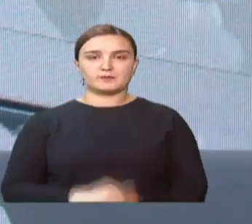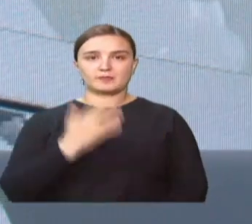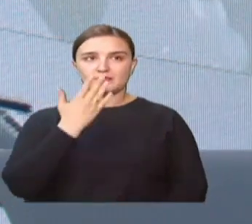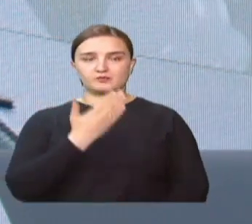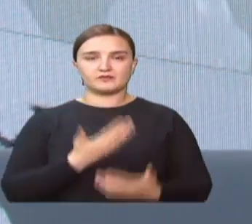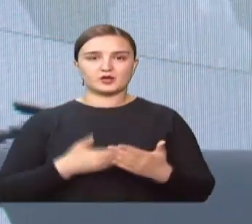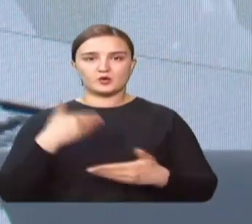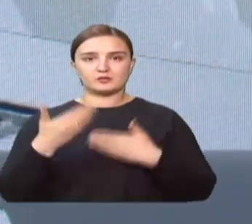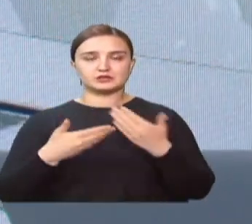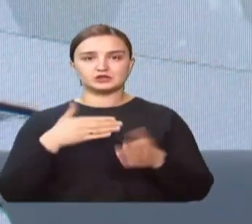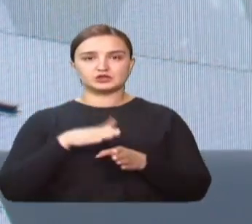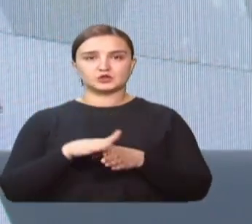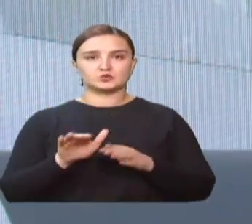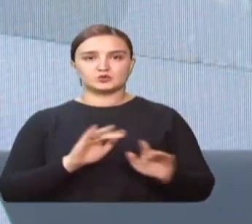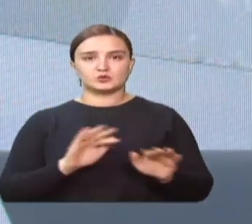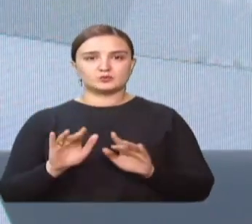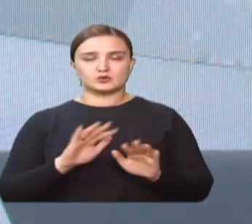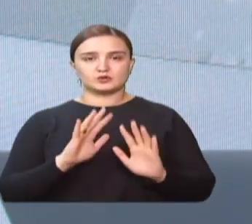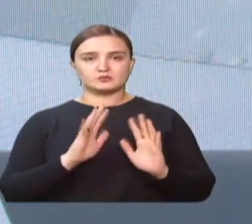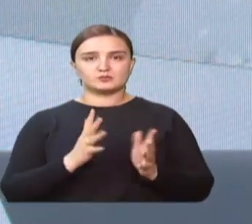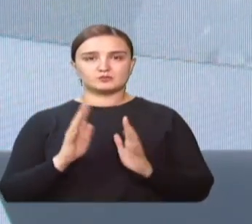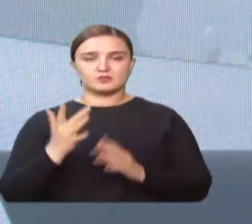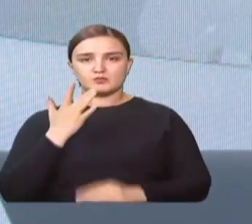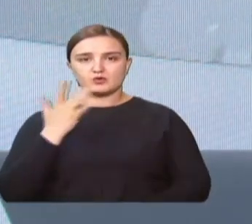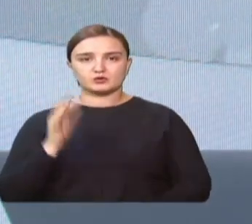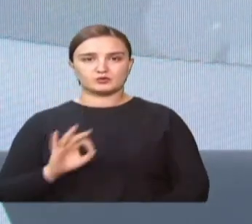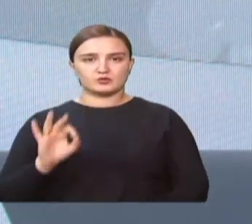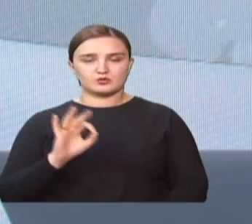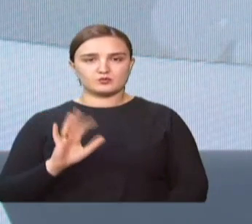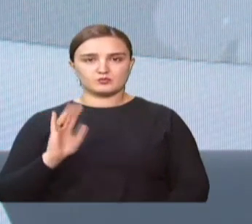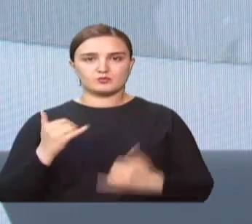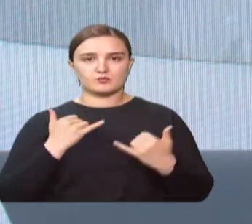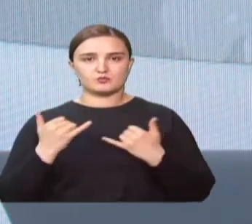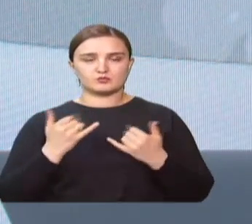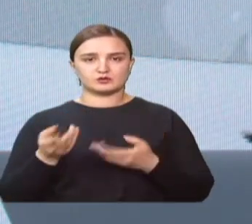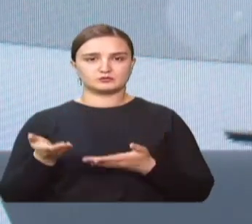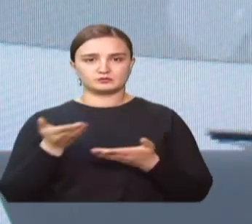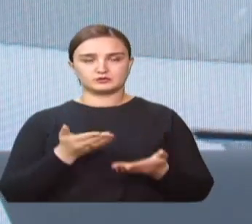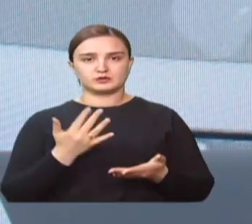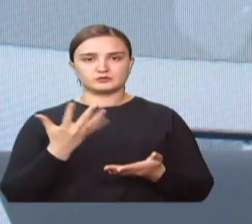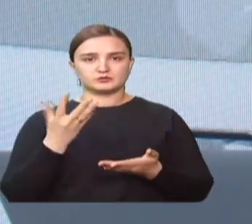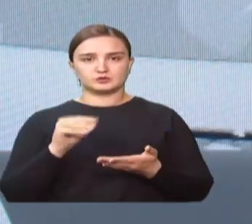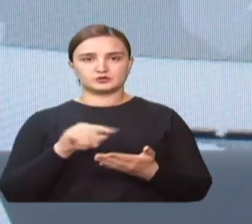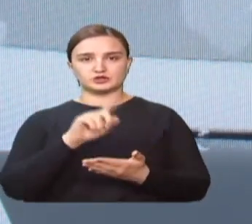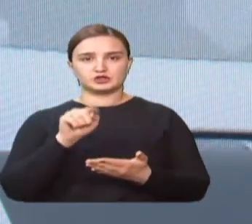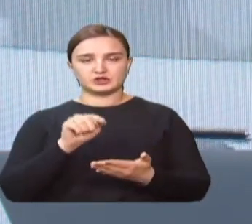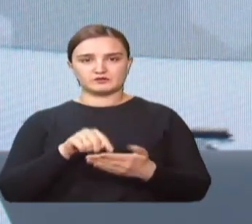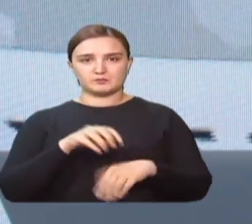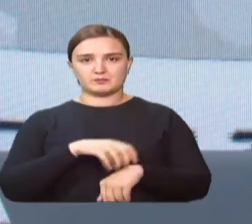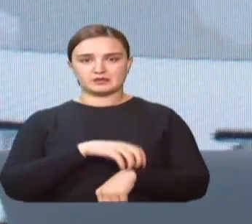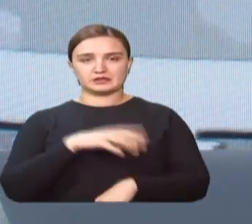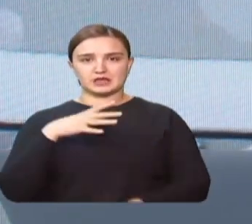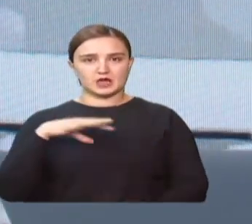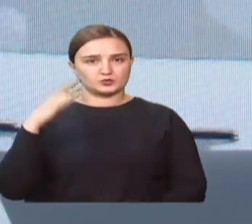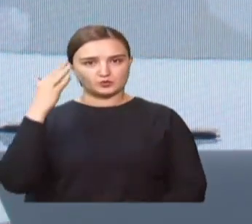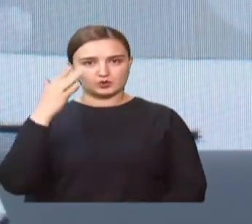ევროკომისიის რეკომენდაციების შესრულების პროცესსა და ქვეყანაში მიმდინარე პოლიტიკურ მოვლენებზე მოამბის სტუმრებთან ვილაპარაკებთ რამდენიმე წუთში ჩემ შეკითხვებს. პარტია ქართული